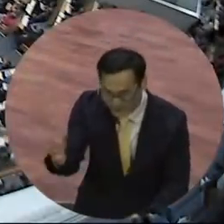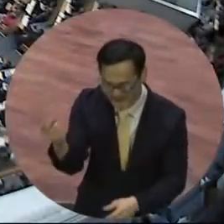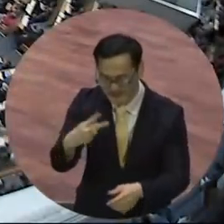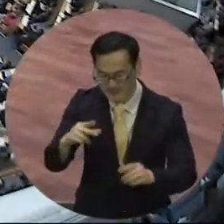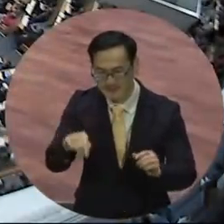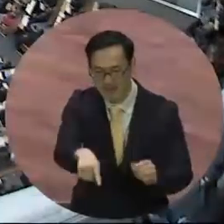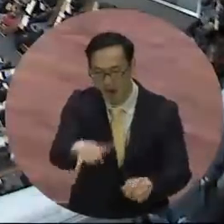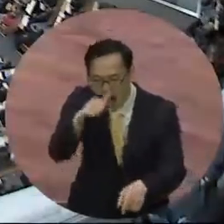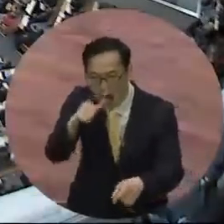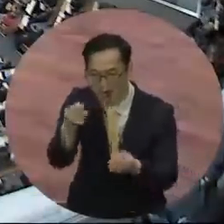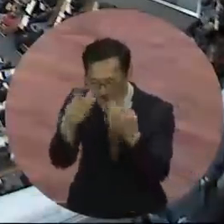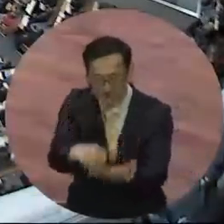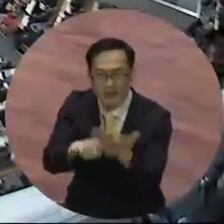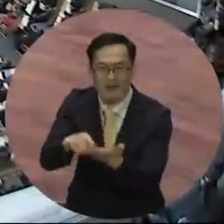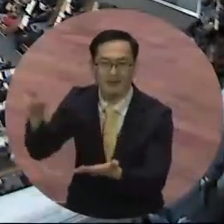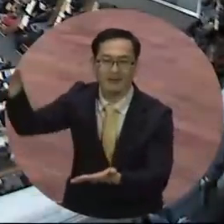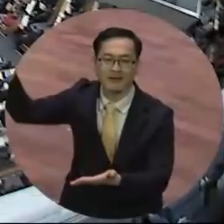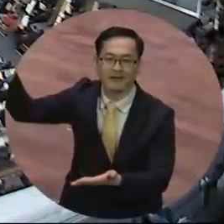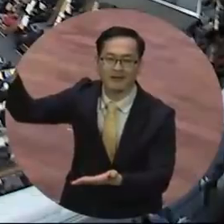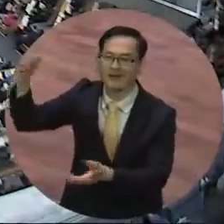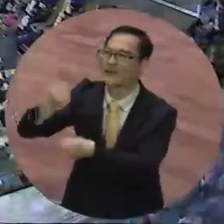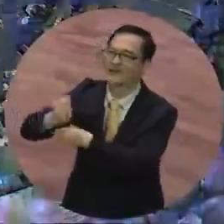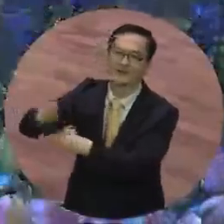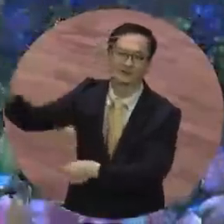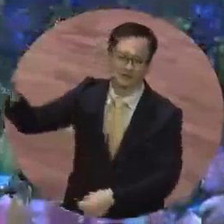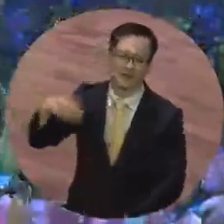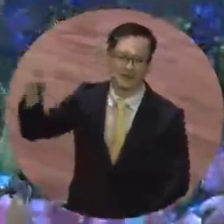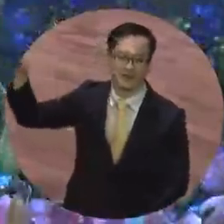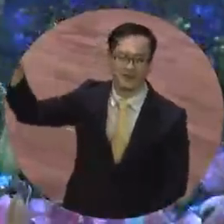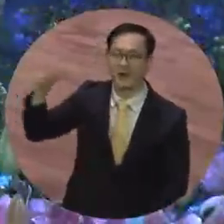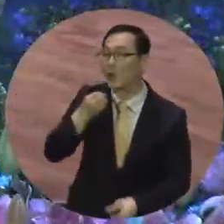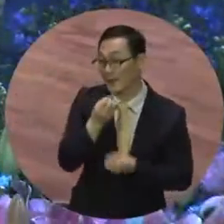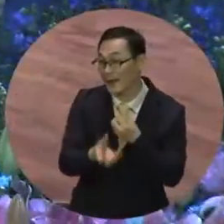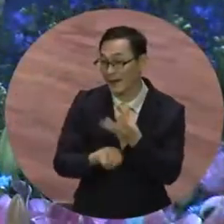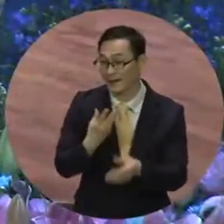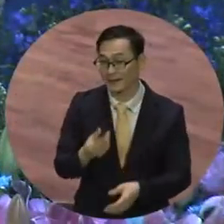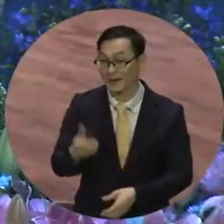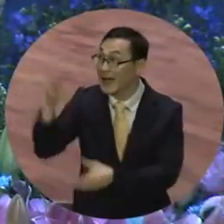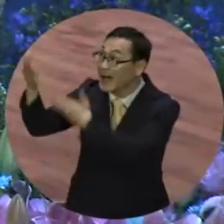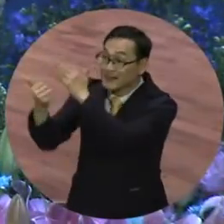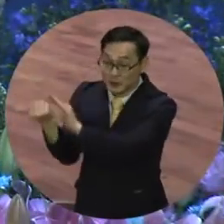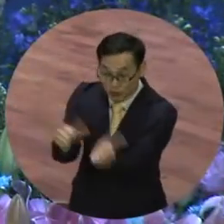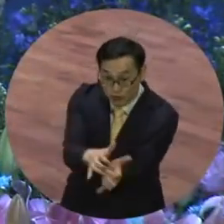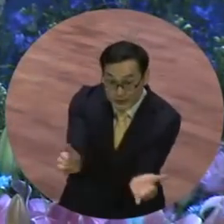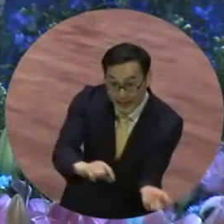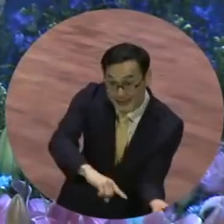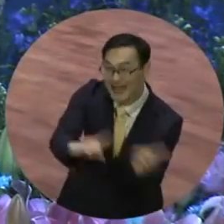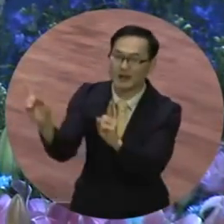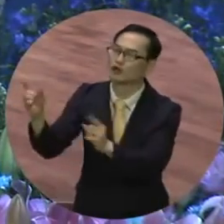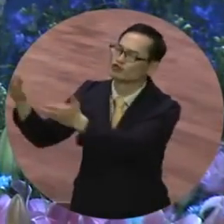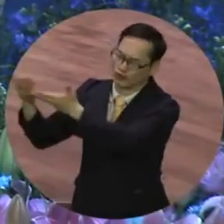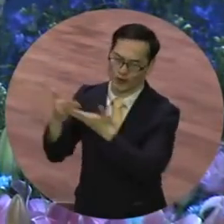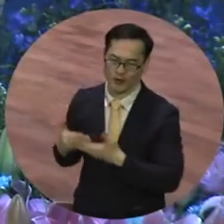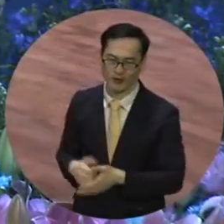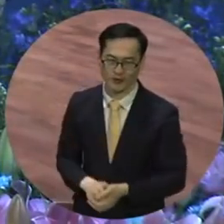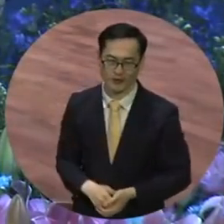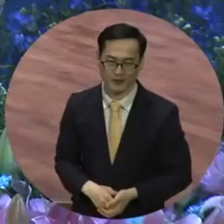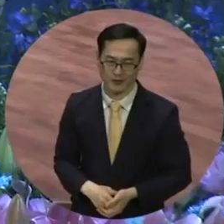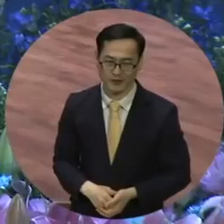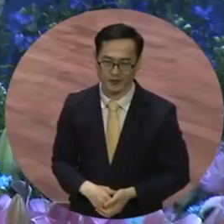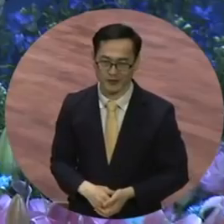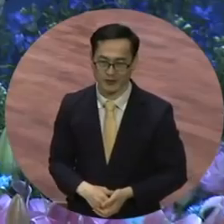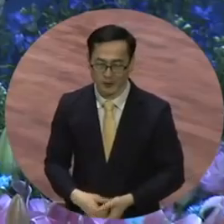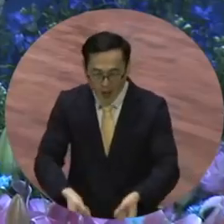부르시느니라 고백했어요. 하나님은 죽은 자도 살리고 없는 것도 있는 것처럼